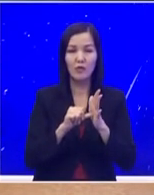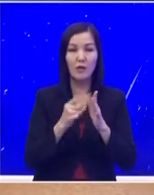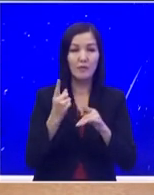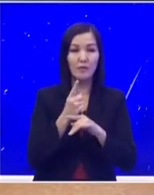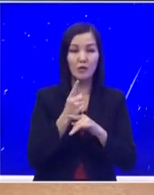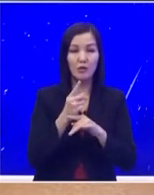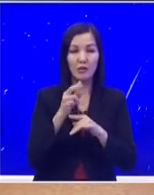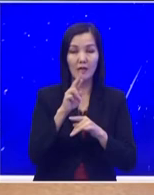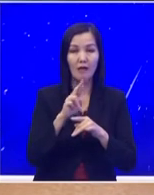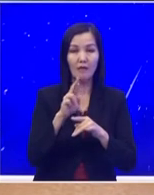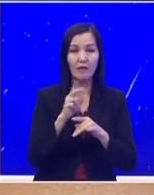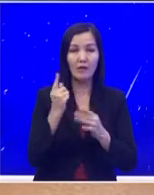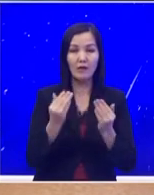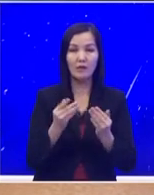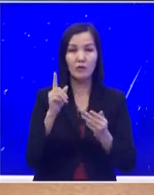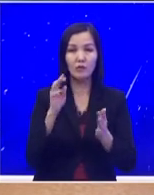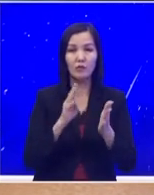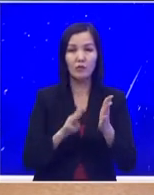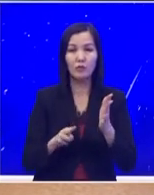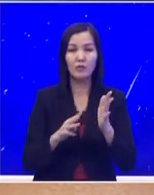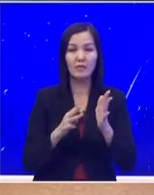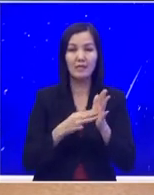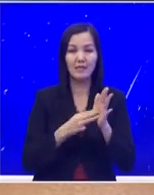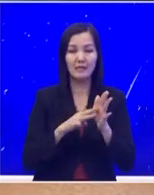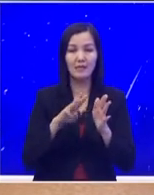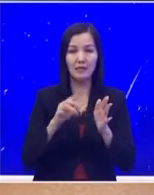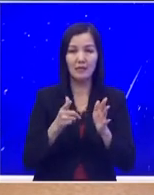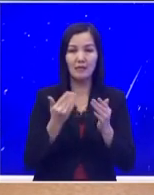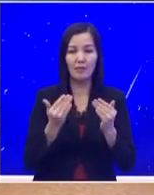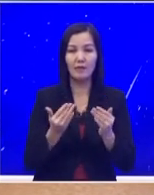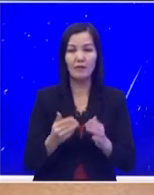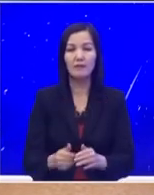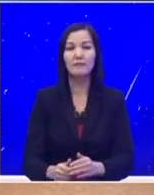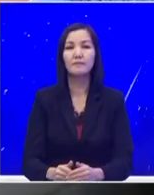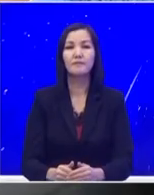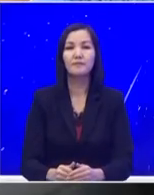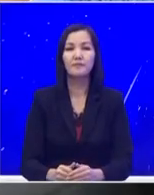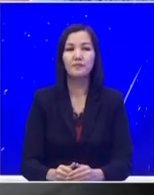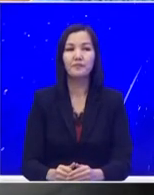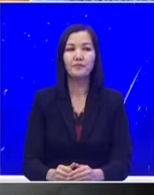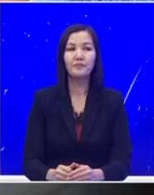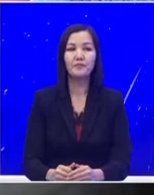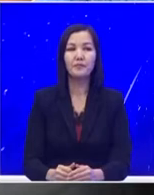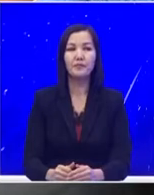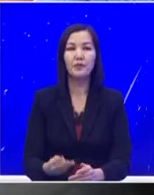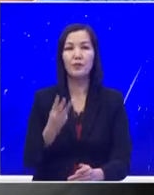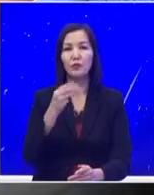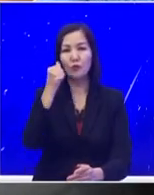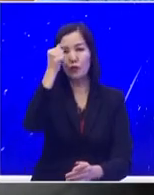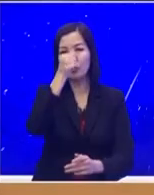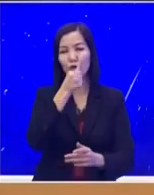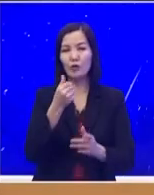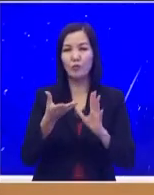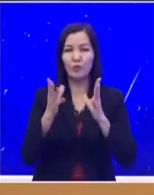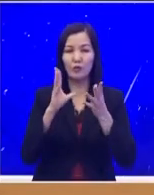айында қазір 198 қанттың бағасы. Иә, биылғы жылы. Шол бойғы мониторингті көтеріп